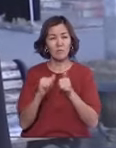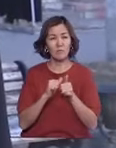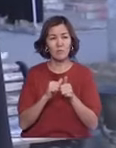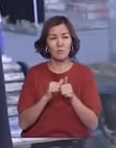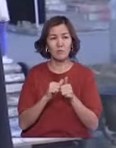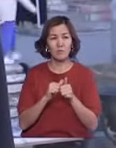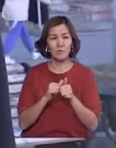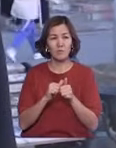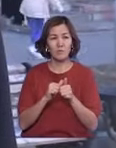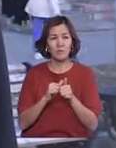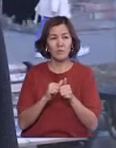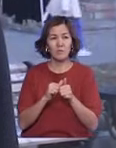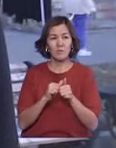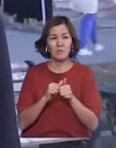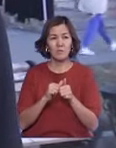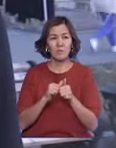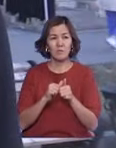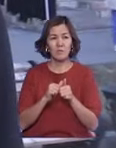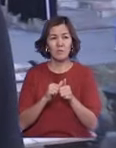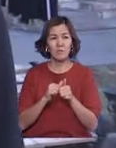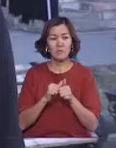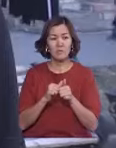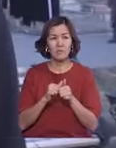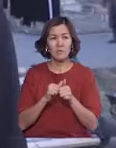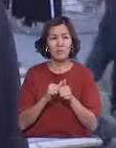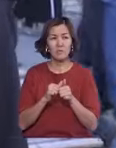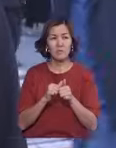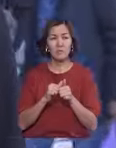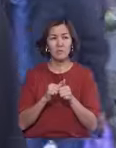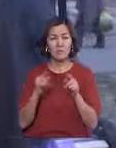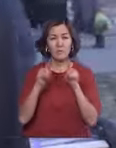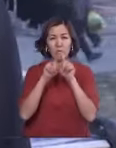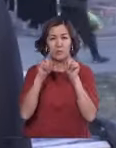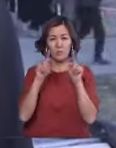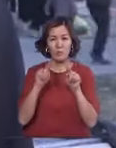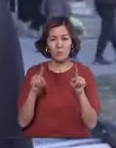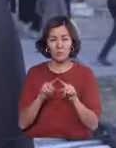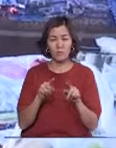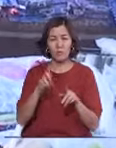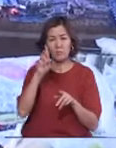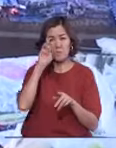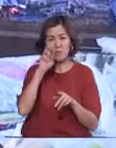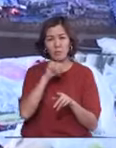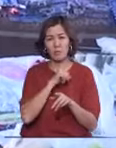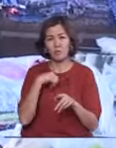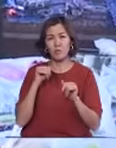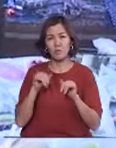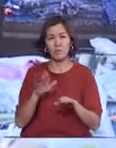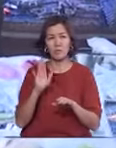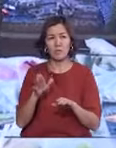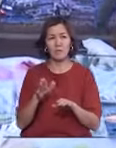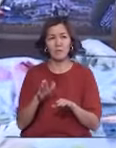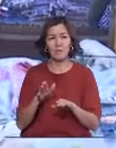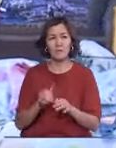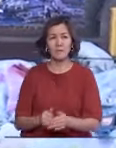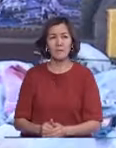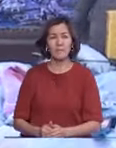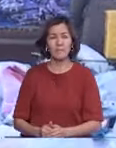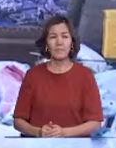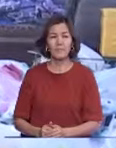сол. Бірақ нәрсеге қарап тұрмай, енді жұлдыз деп. Енді оны өкімет өзі шешеді. Біздің қазақта да қара тұмшаланбайды ғой